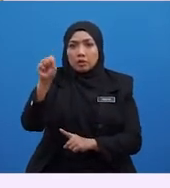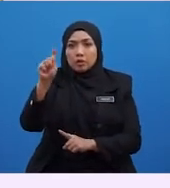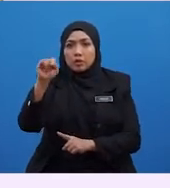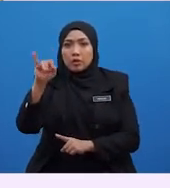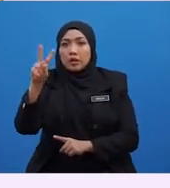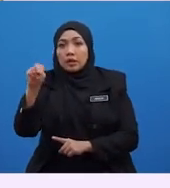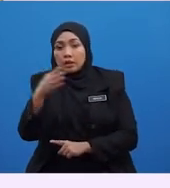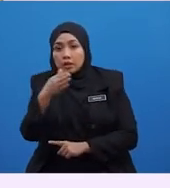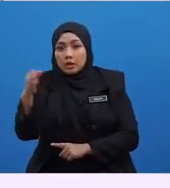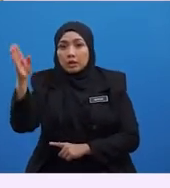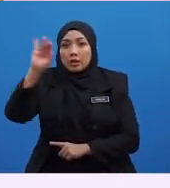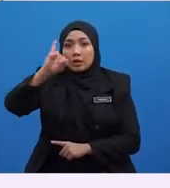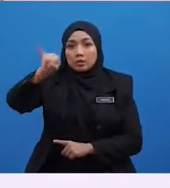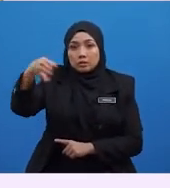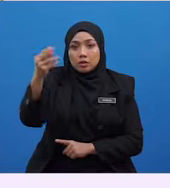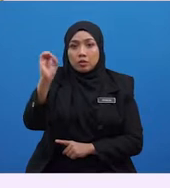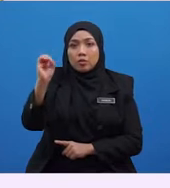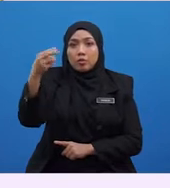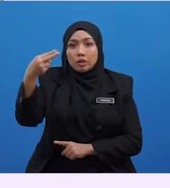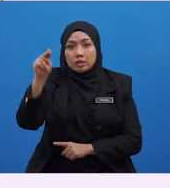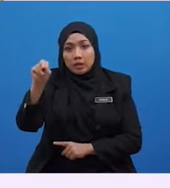Kemudian, klik pada butang kemaskini.